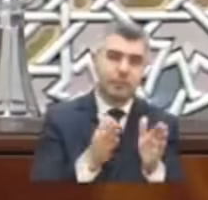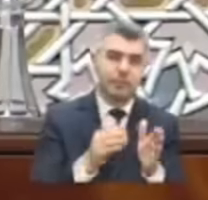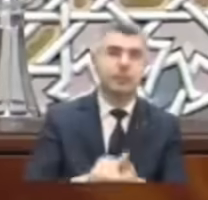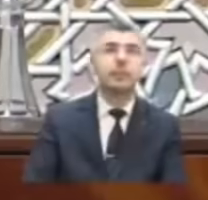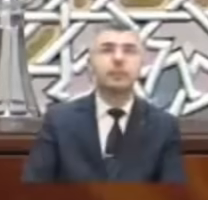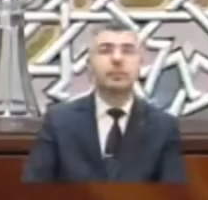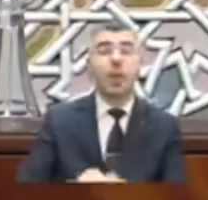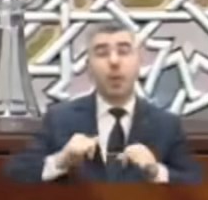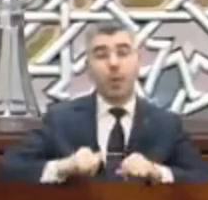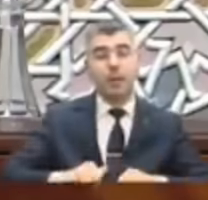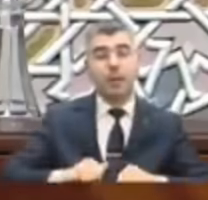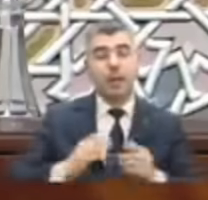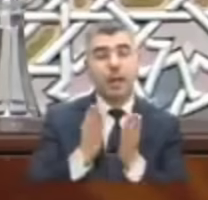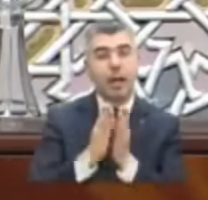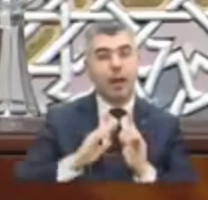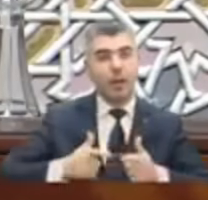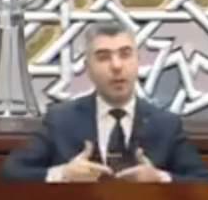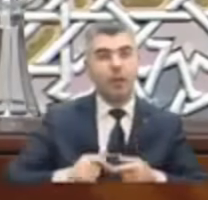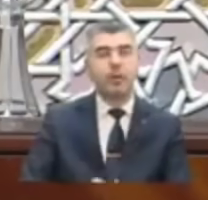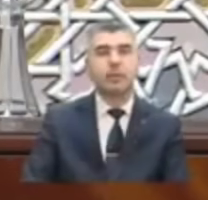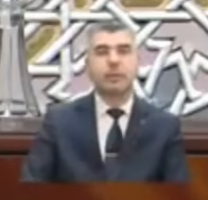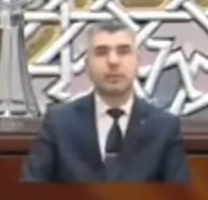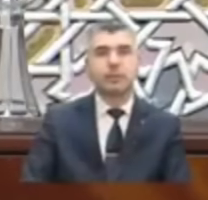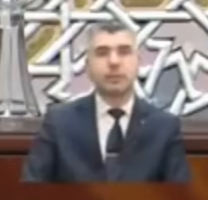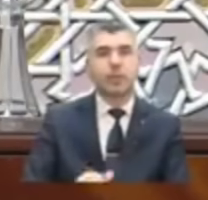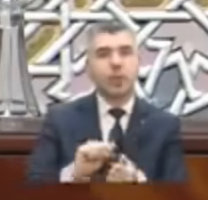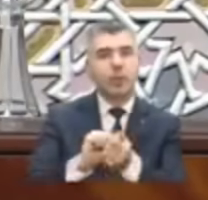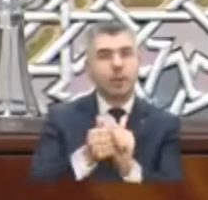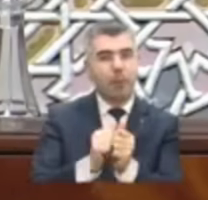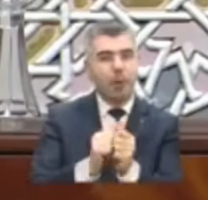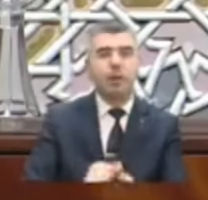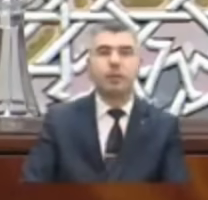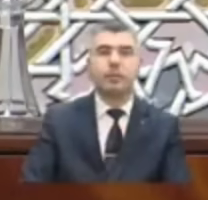التربيه الوطنيه والتعليم والرياضه